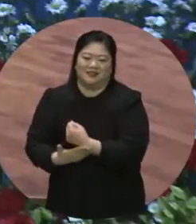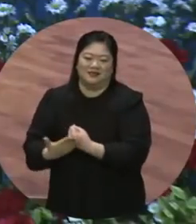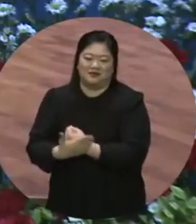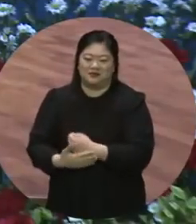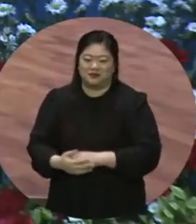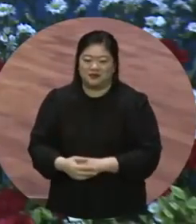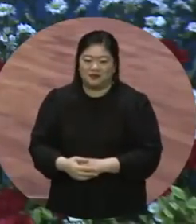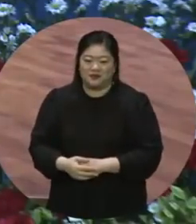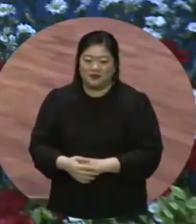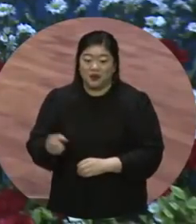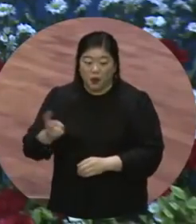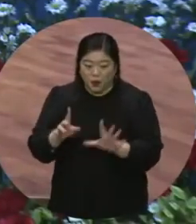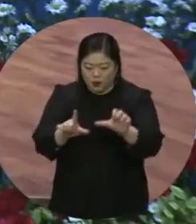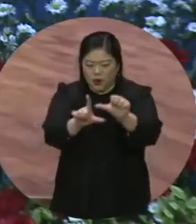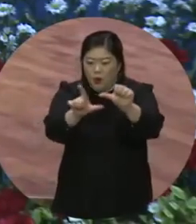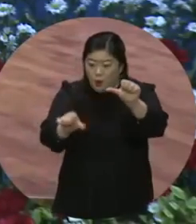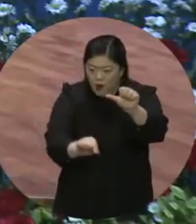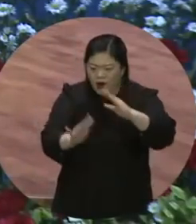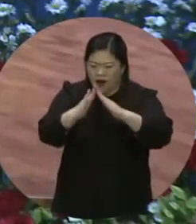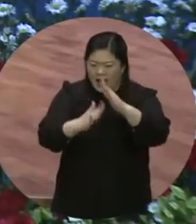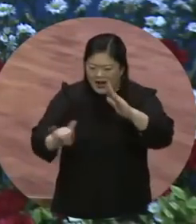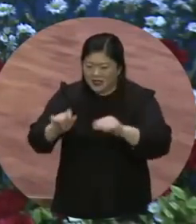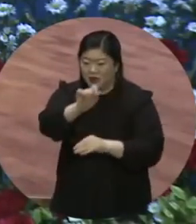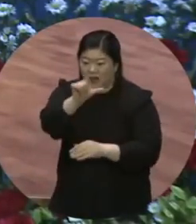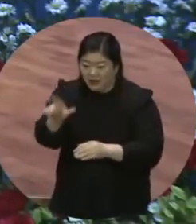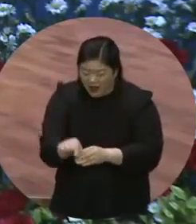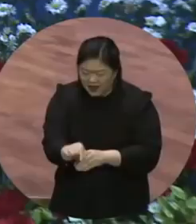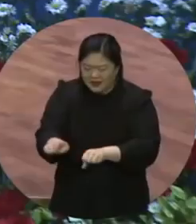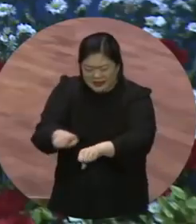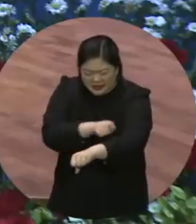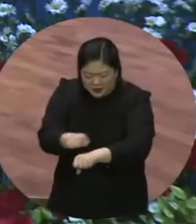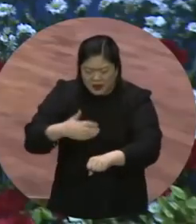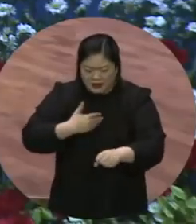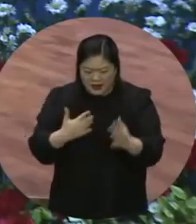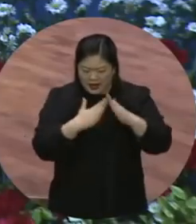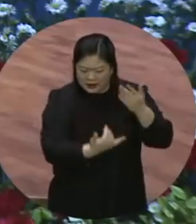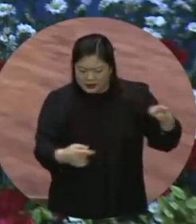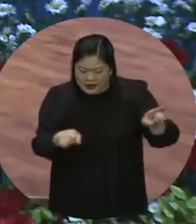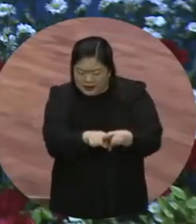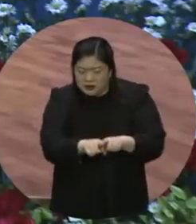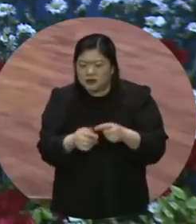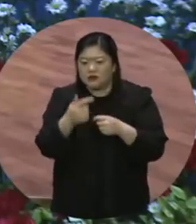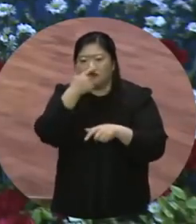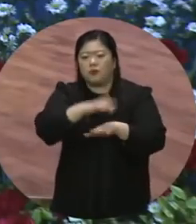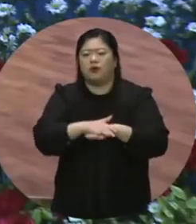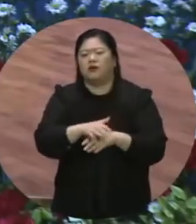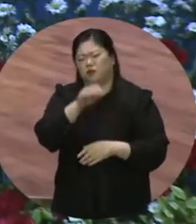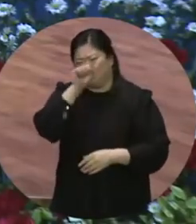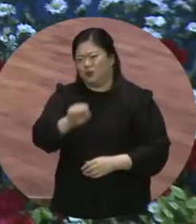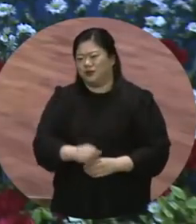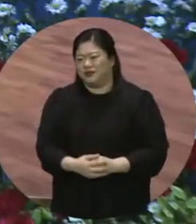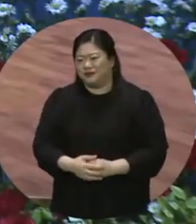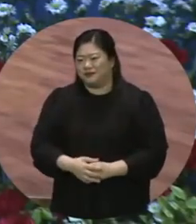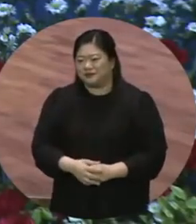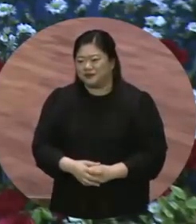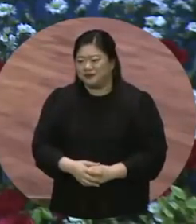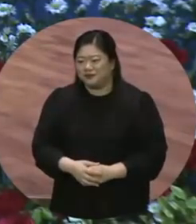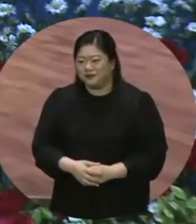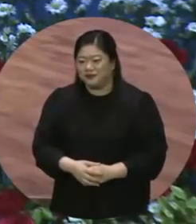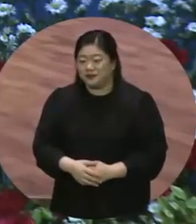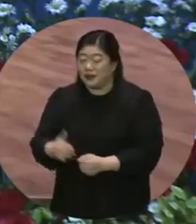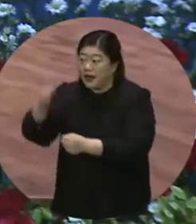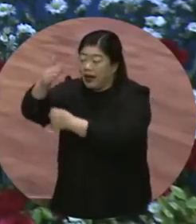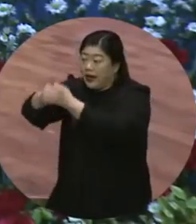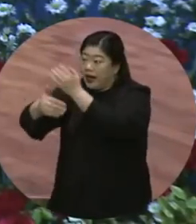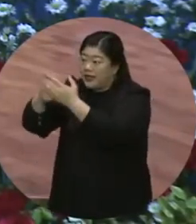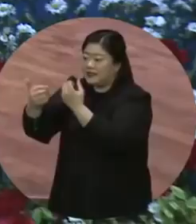게 얼마나 감사해요. 하나님의 절대 은혜가 아니고서는 절대로 영원한